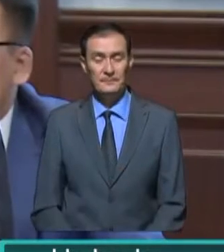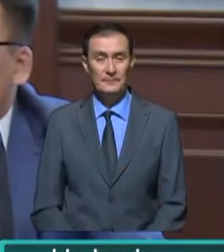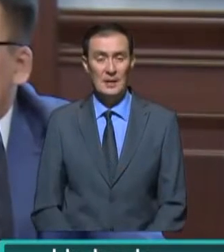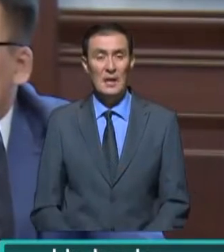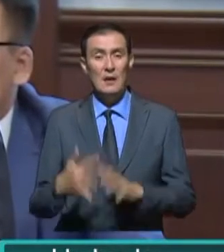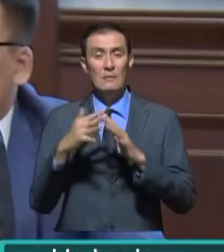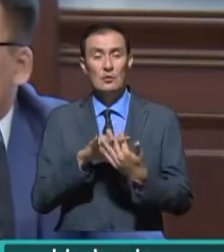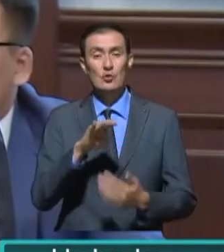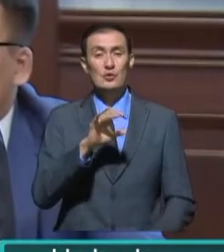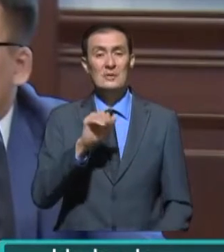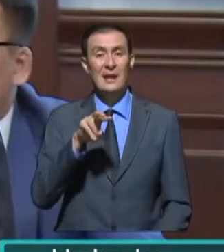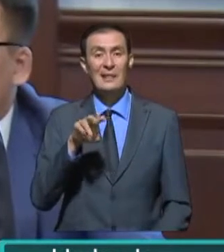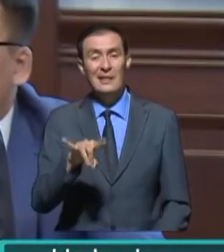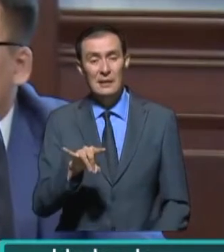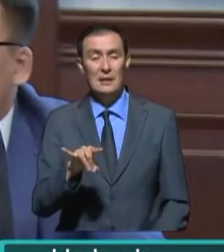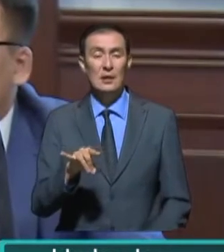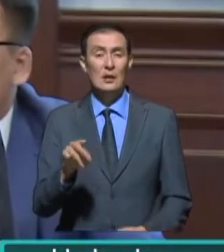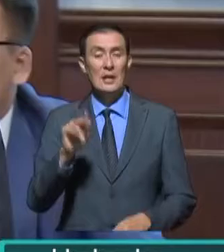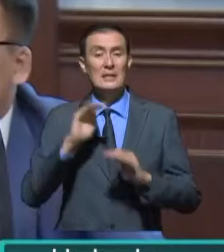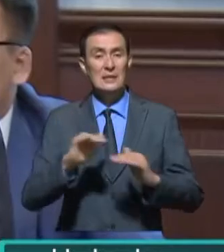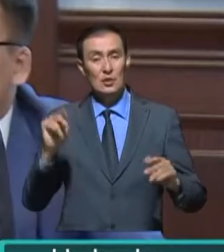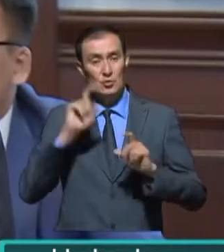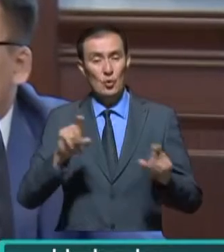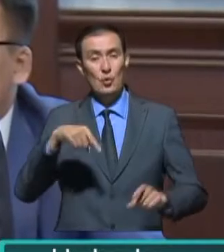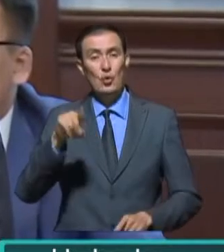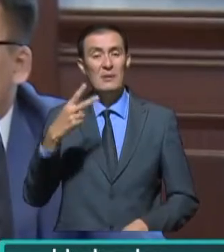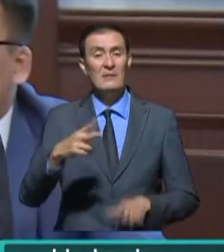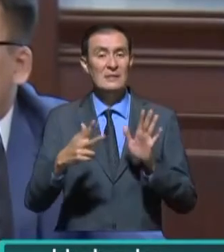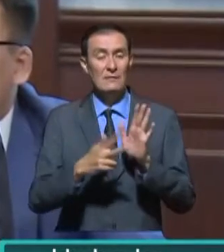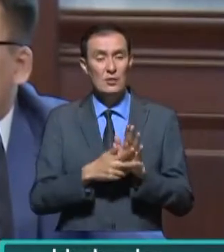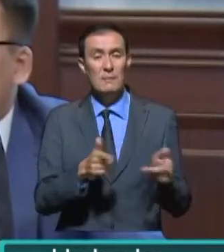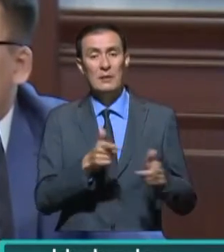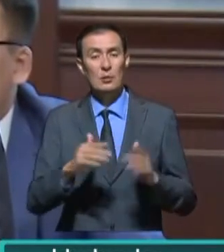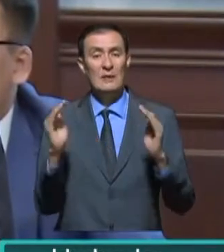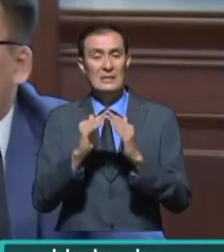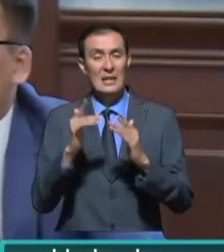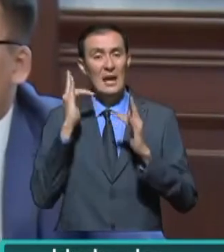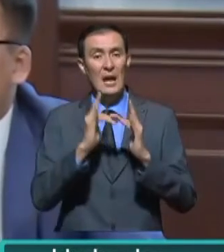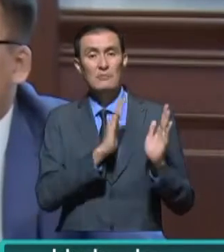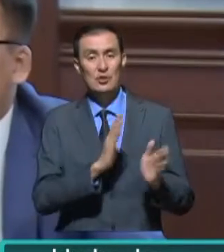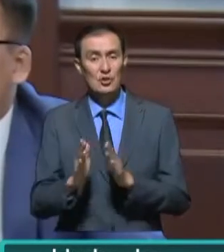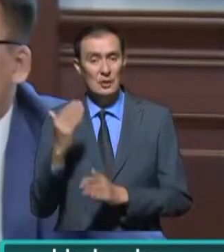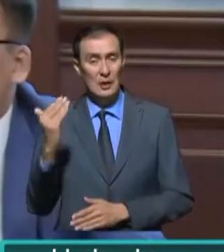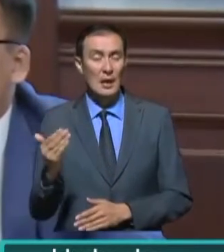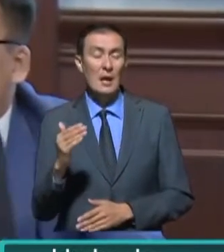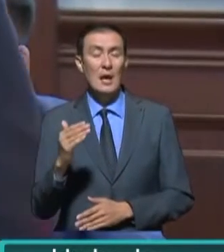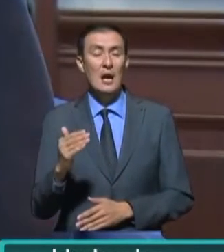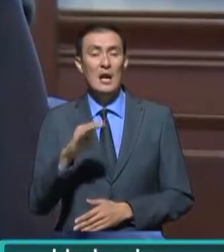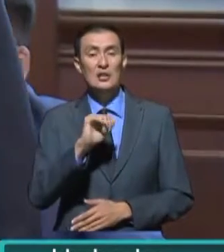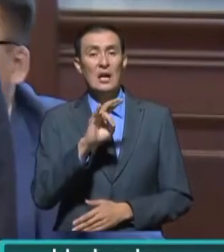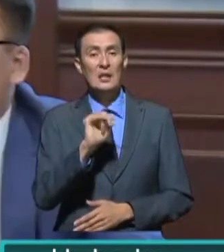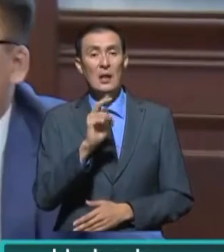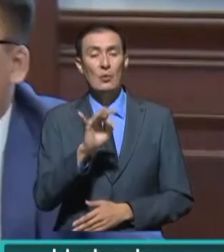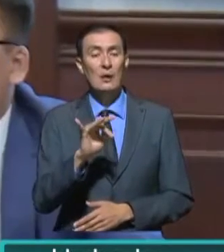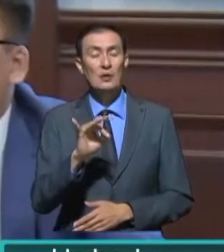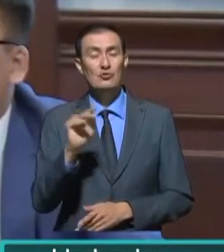В поселке Жосалы Кармакшинского района для учащихся школы номер 28 подготовили здание общежития аграрного колледжа. В Жанакурганской